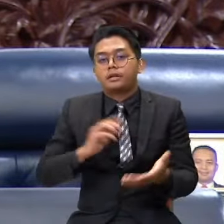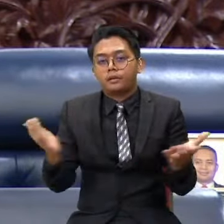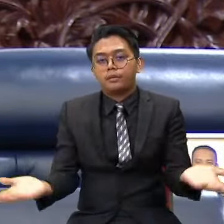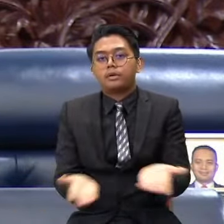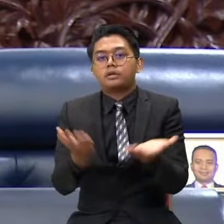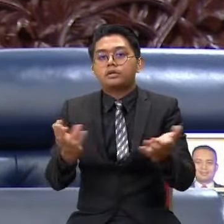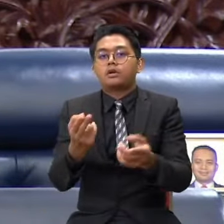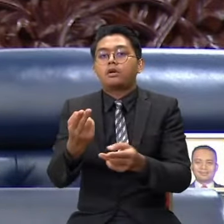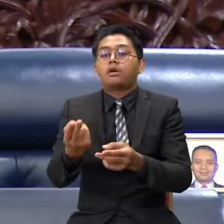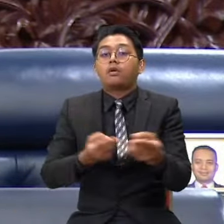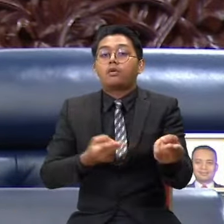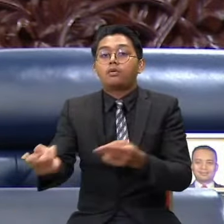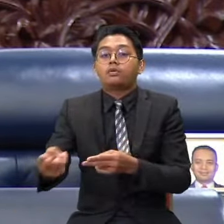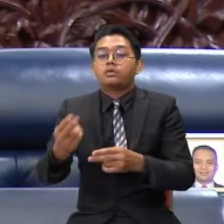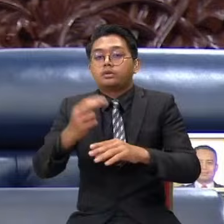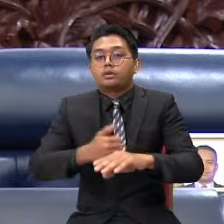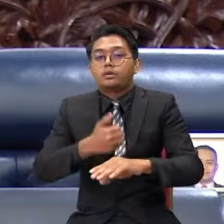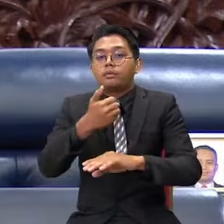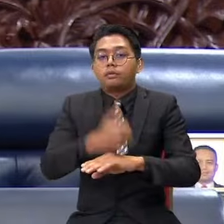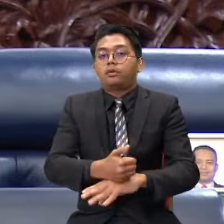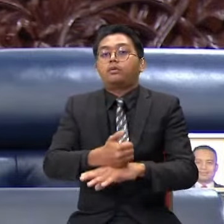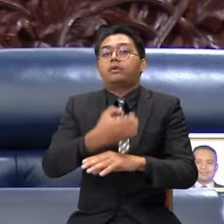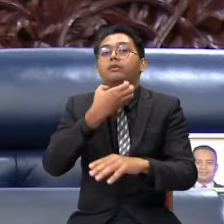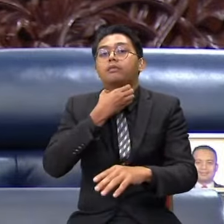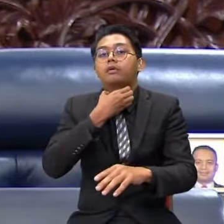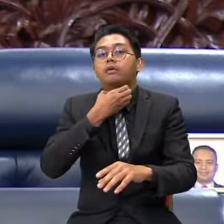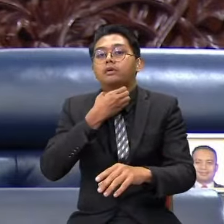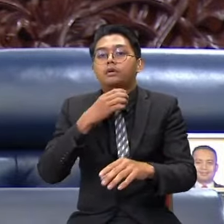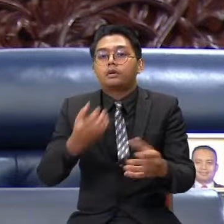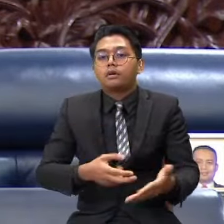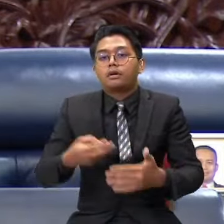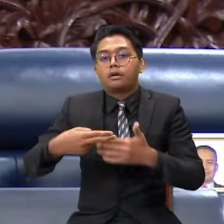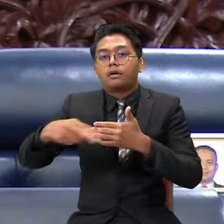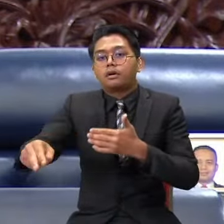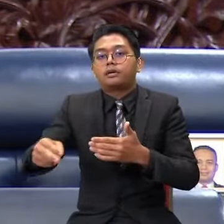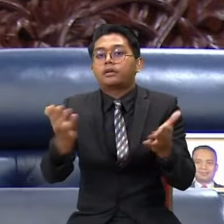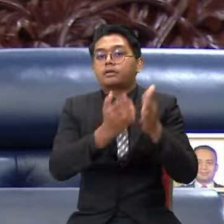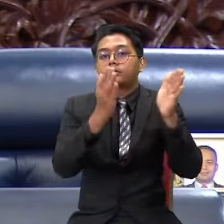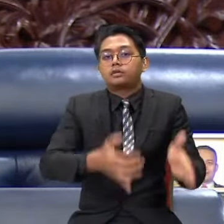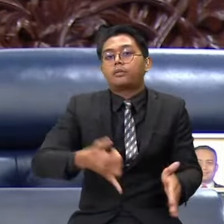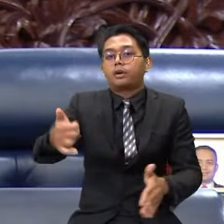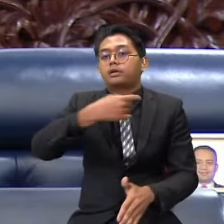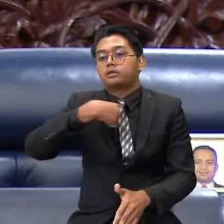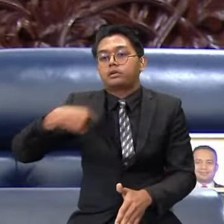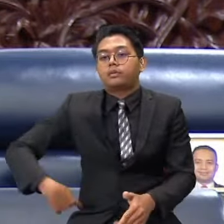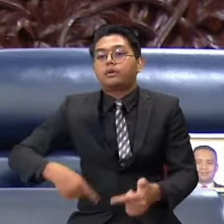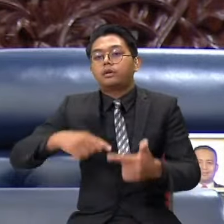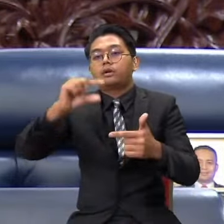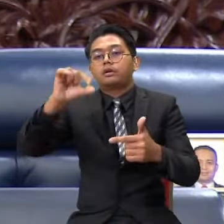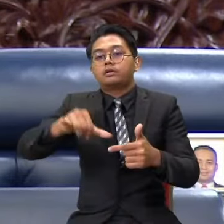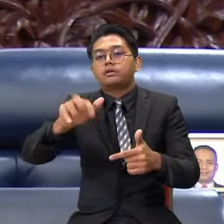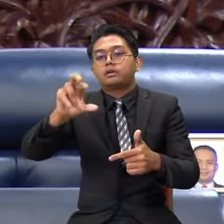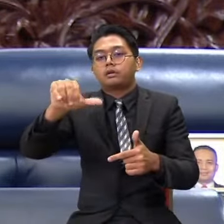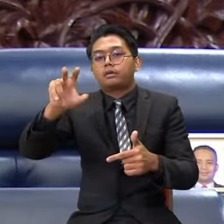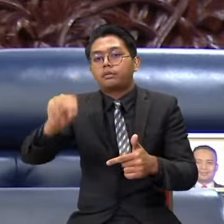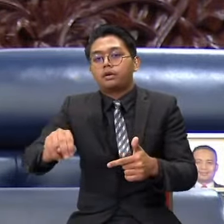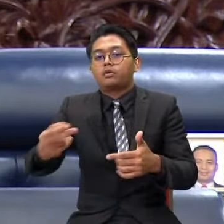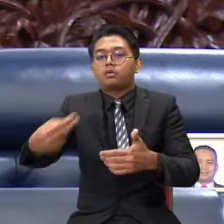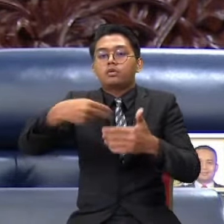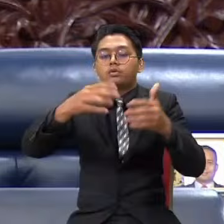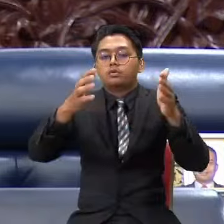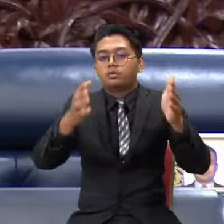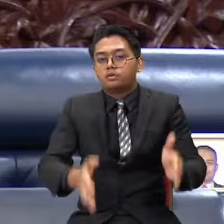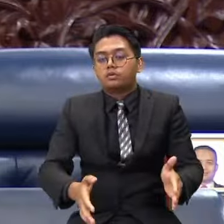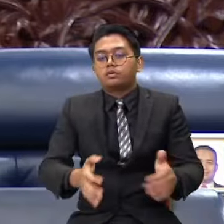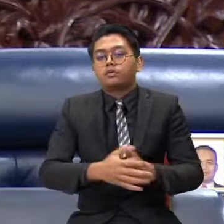perak menghantar 55 anak perak ke Jerman dan juga China untuk menimba pengalaman serta mengikuti program tet di luar negara di